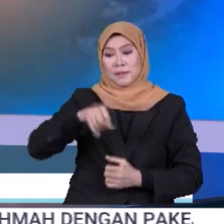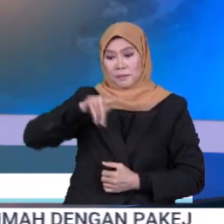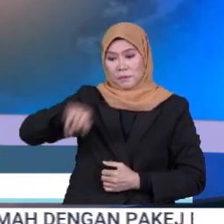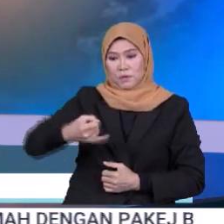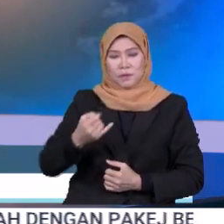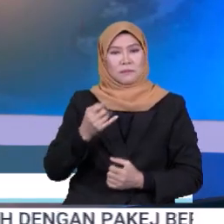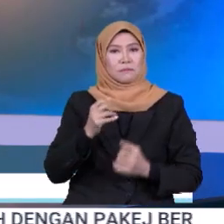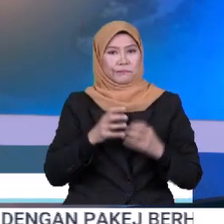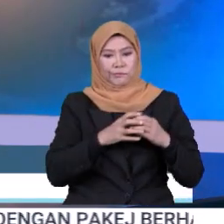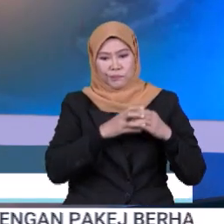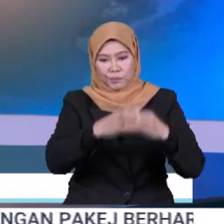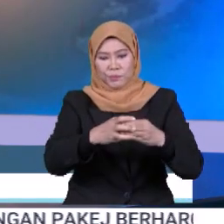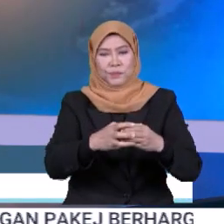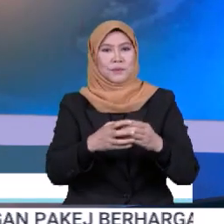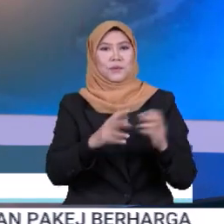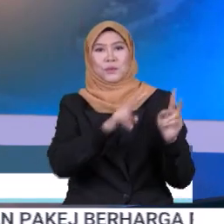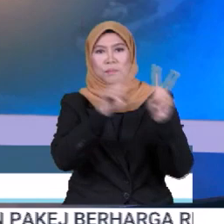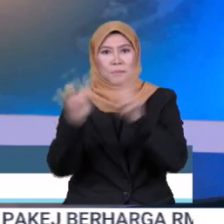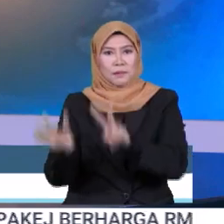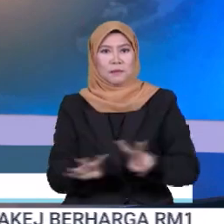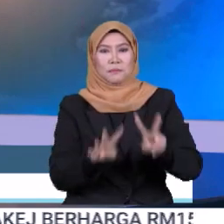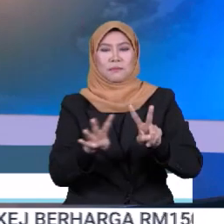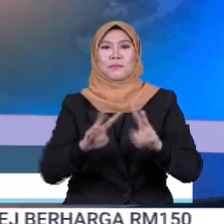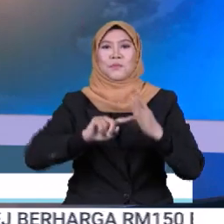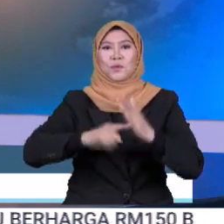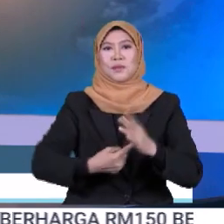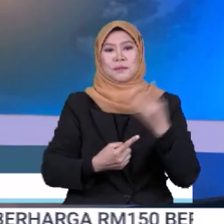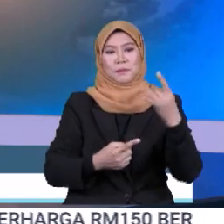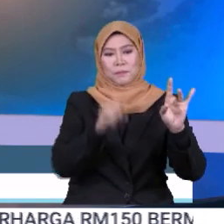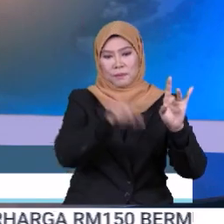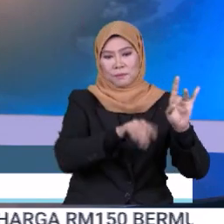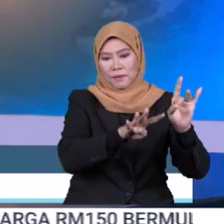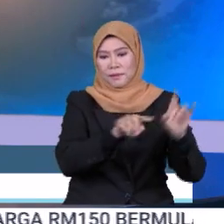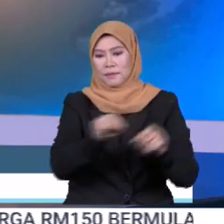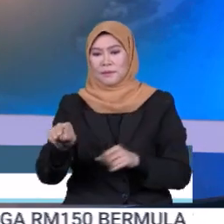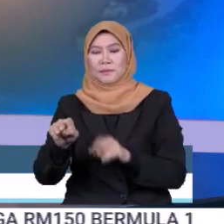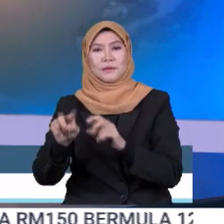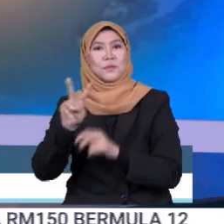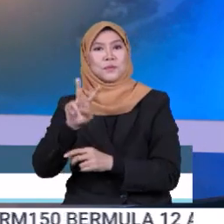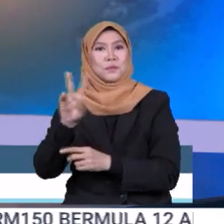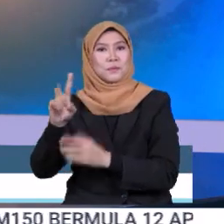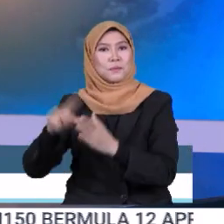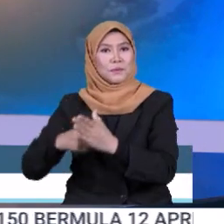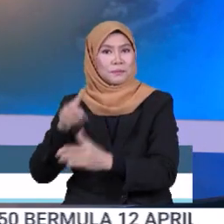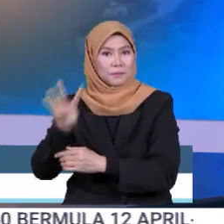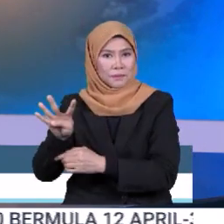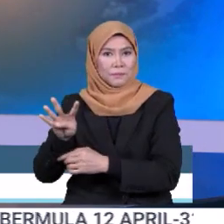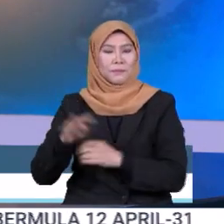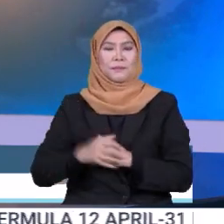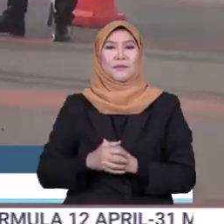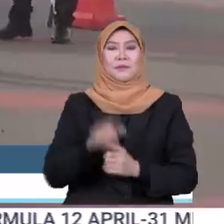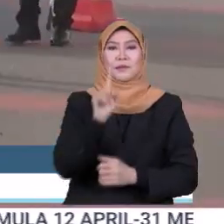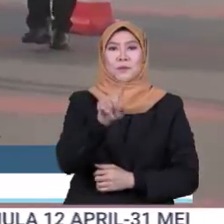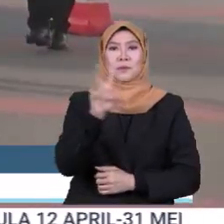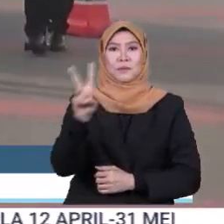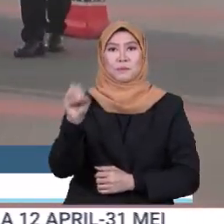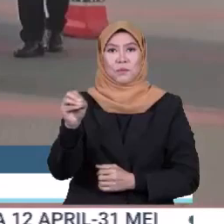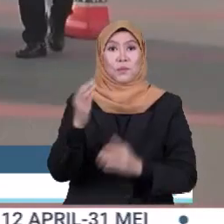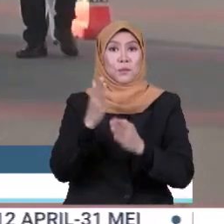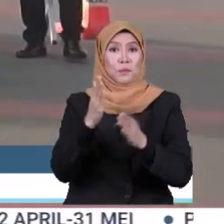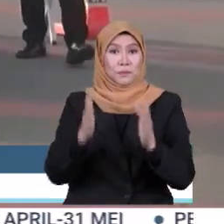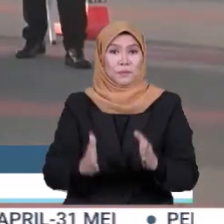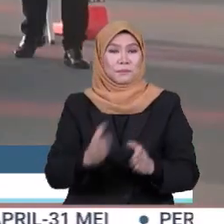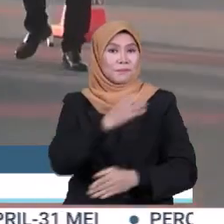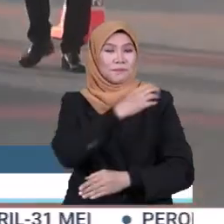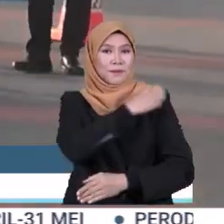turut diaktifkan selama 24 jam bermula 18 April hingga 27 April depan. Seramai 160 anggota ditugaskan dengan